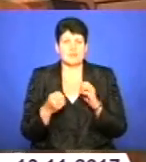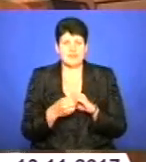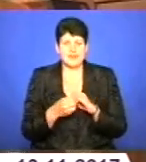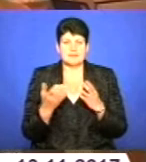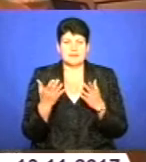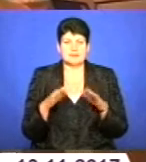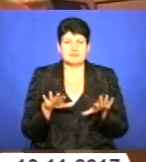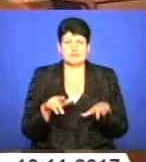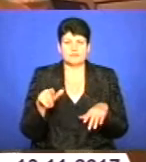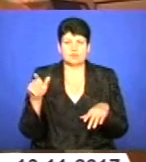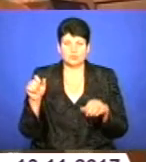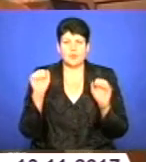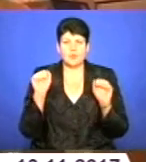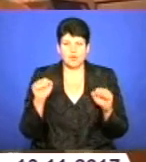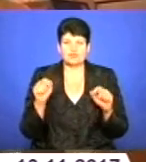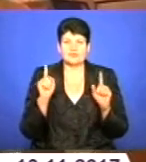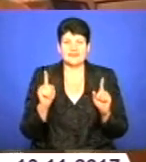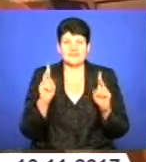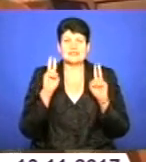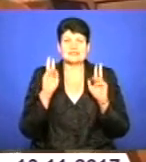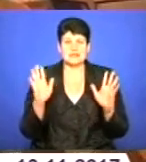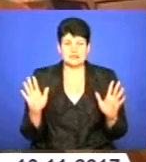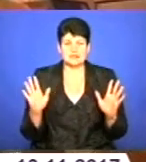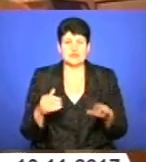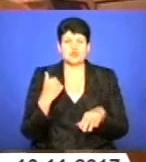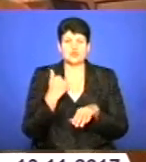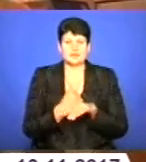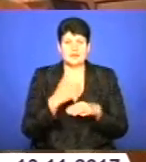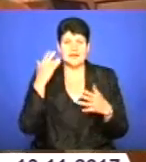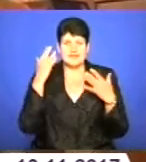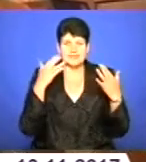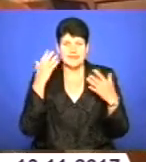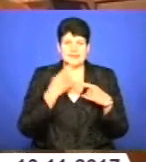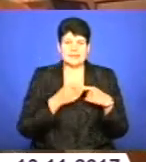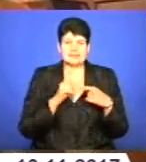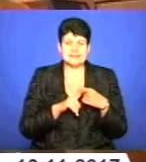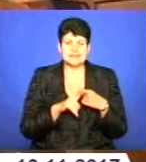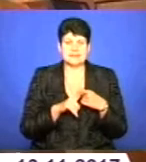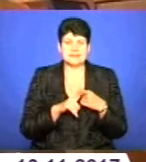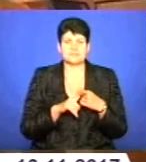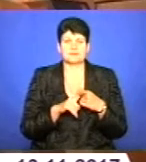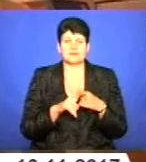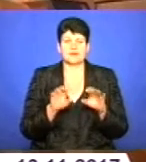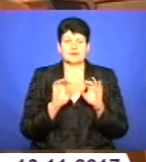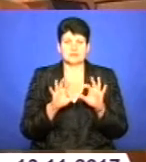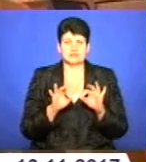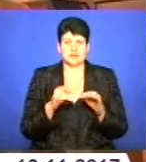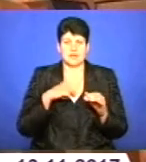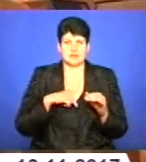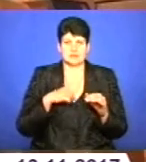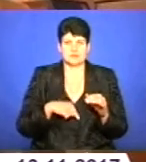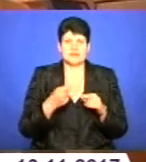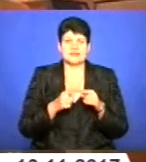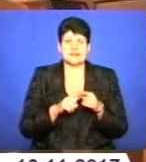які місцеві жителі можуть навіть і не знати. Основна ідея – це донесення антидискримінаційного настрою, це